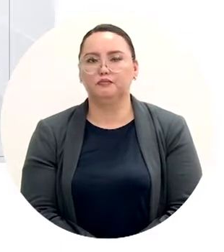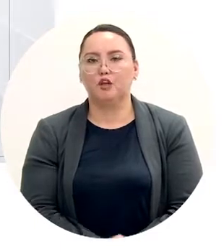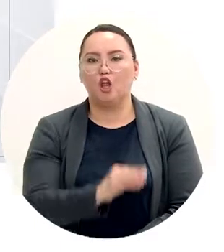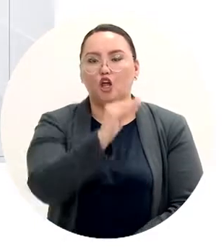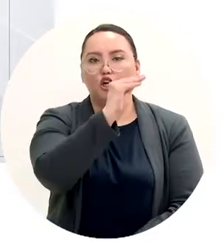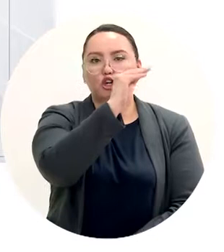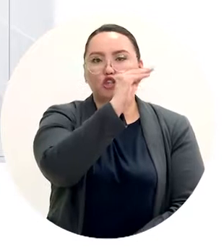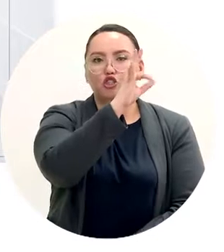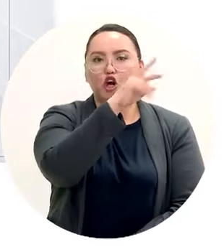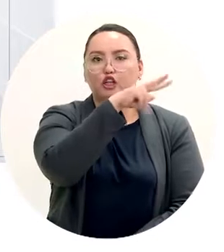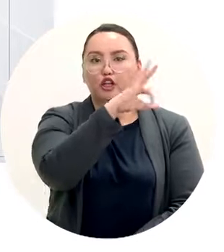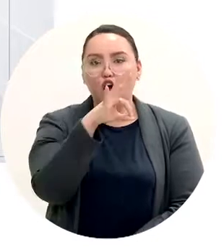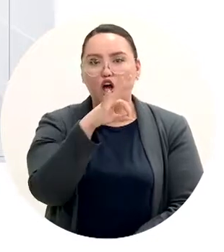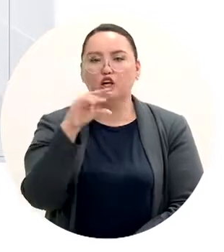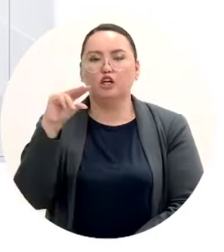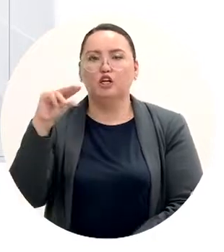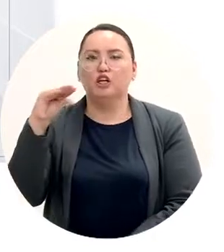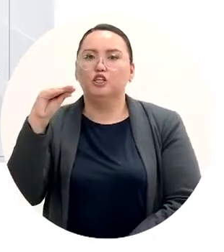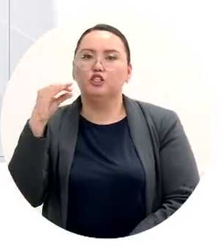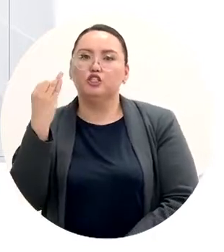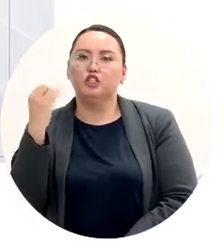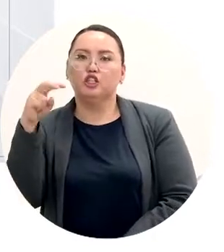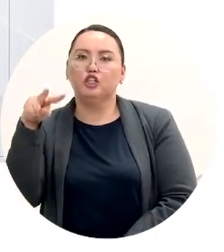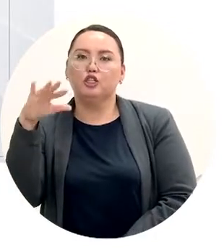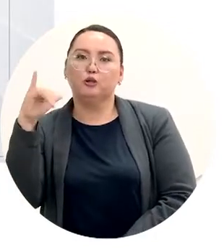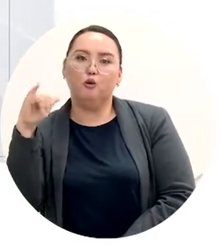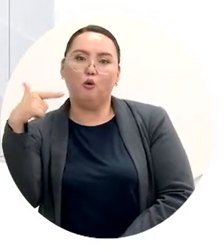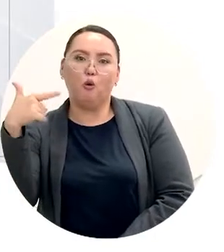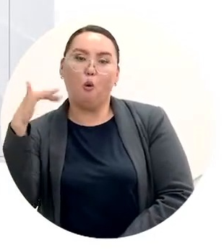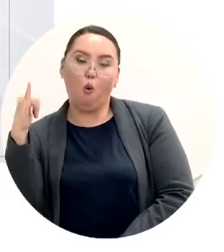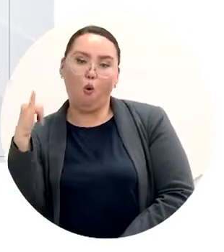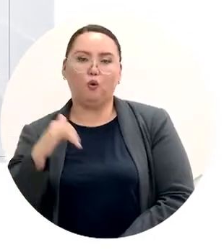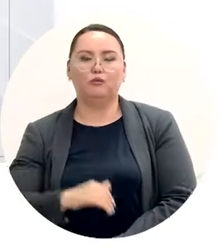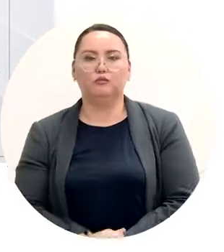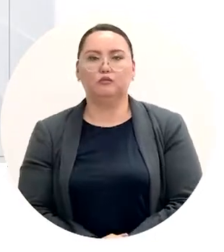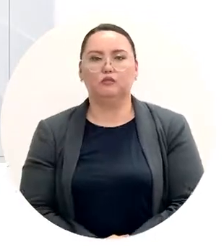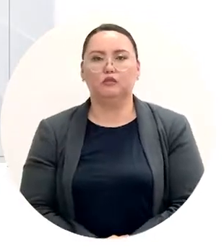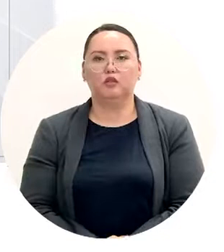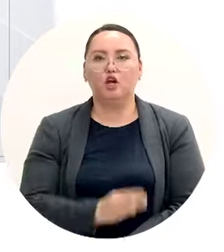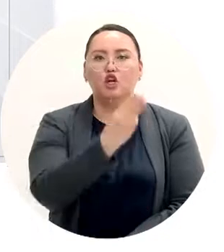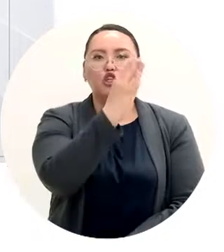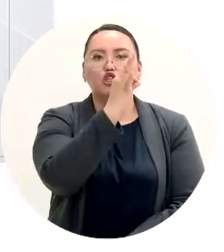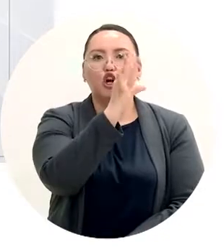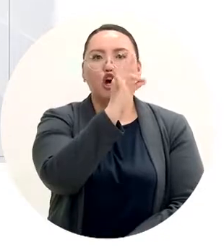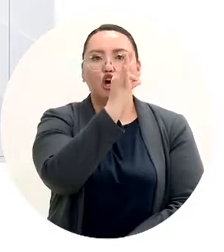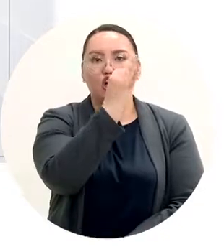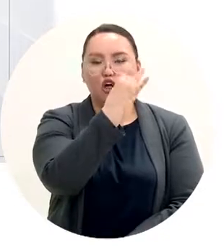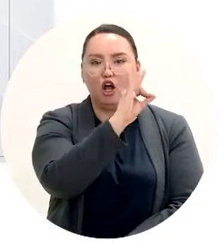тодорхой байдаг. Жирэм чимэг шилэв. За жолоо гэдэг үгнэр чи луу гу. Чон гэдэг үгнэр чи ну